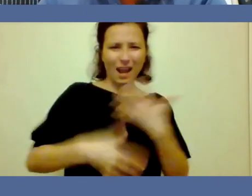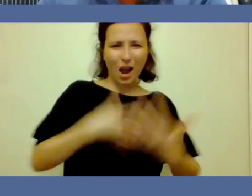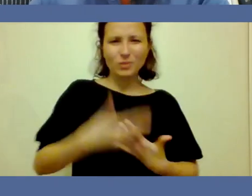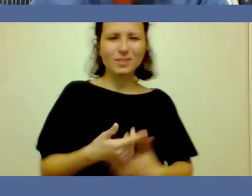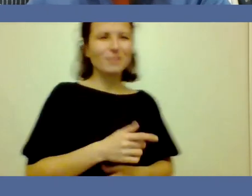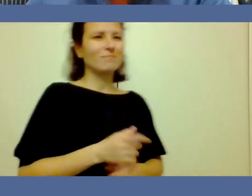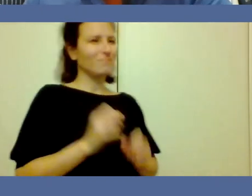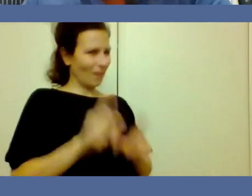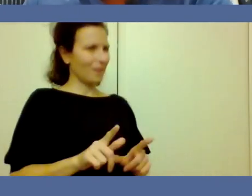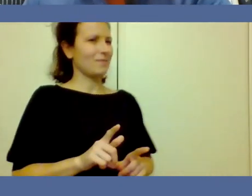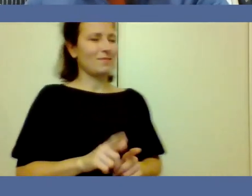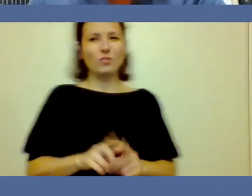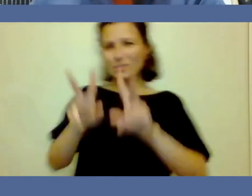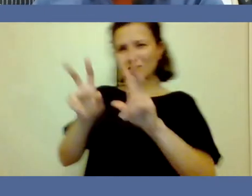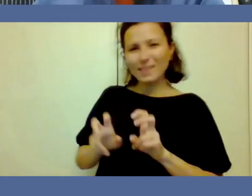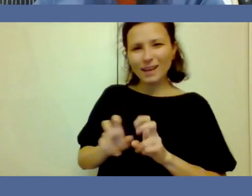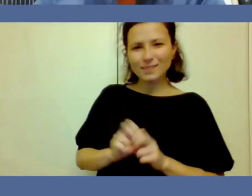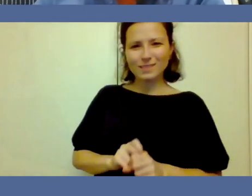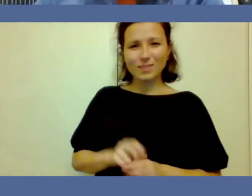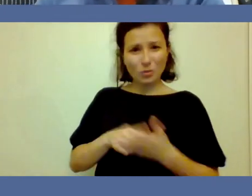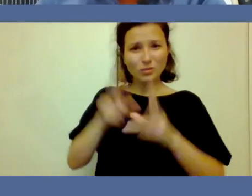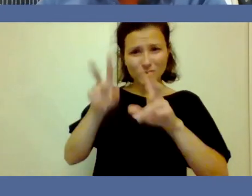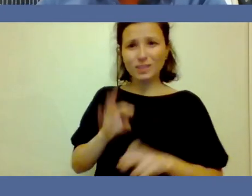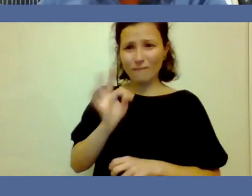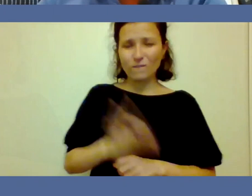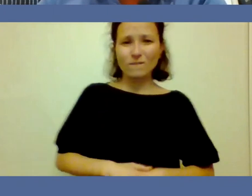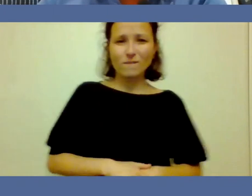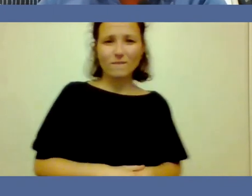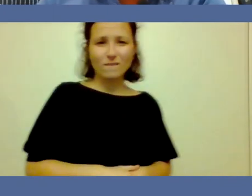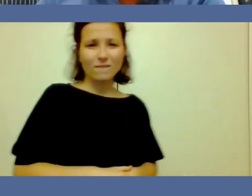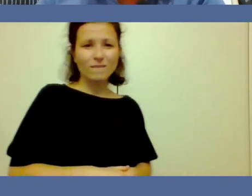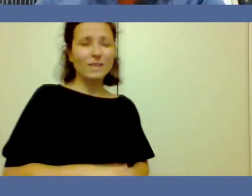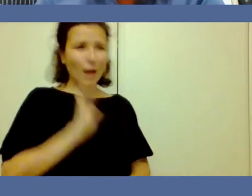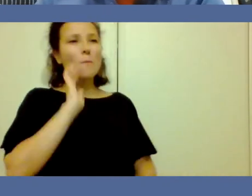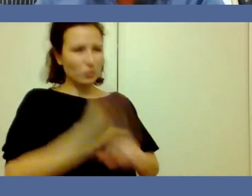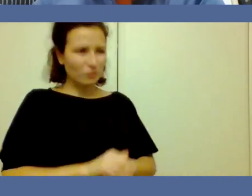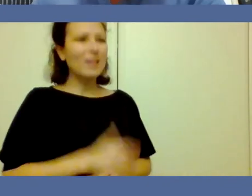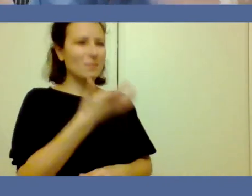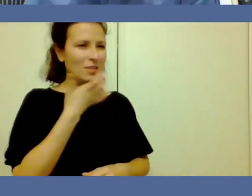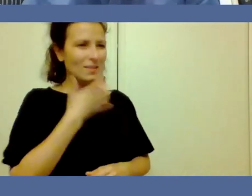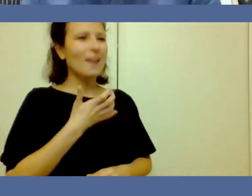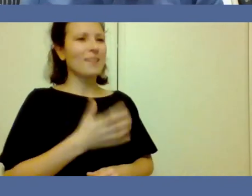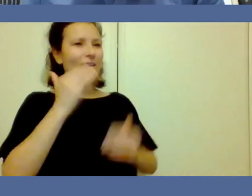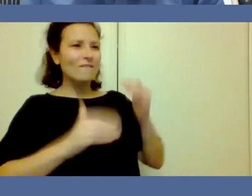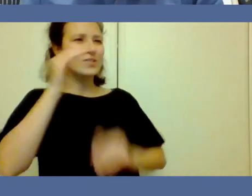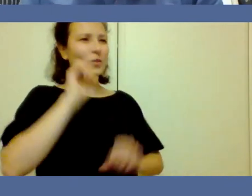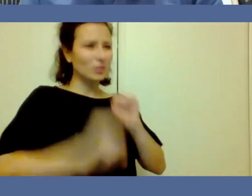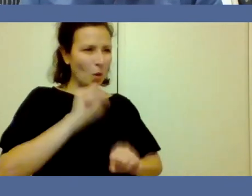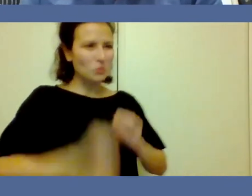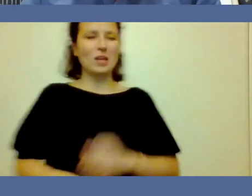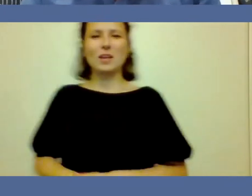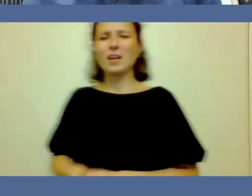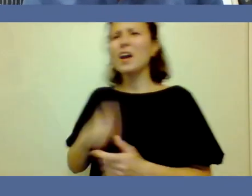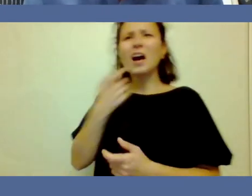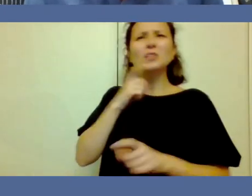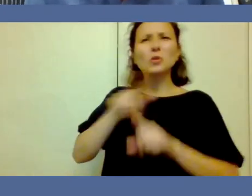Jestem. To cytat, ale to cytat. Potwierdzam zeznania, Wysoki Sądzie. A co znaczy być chaosem?